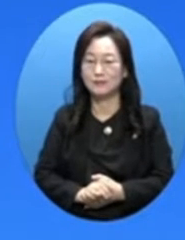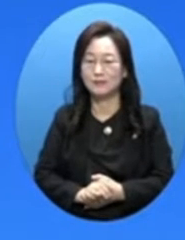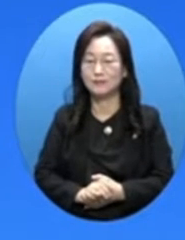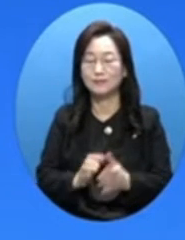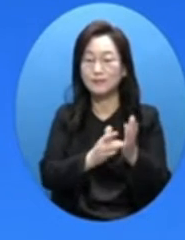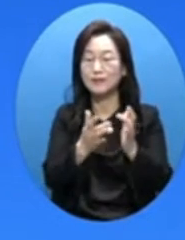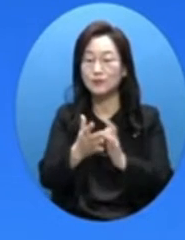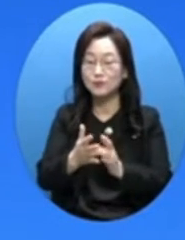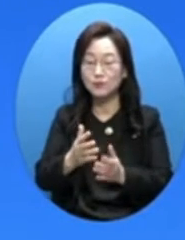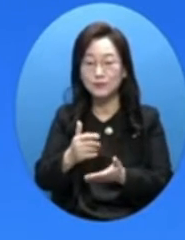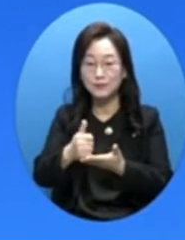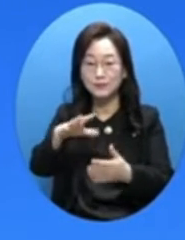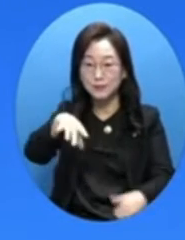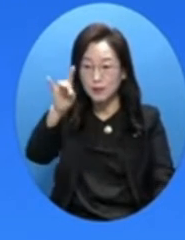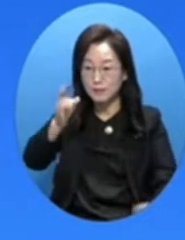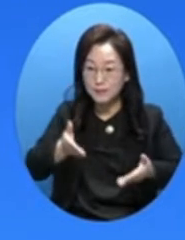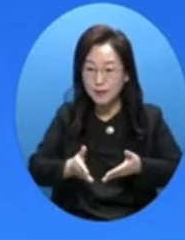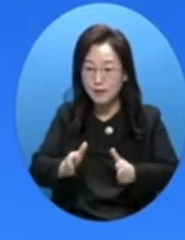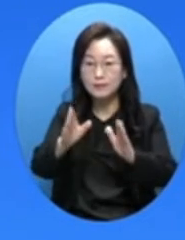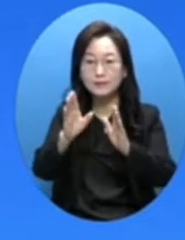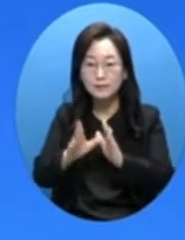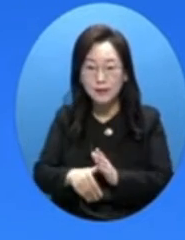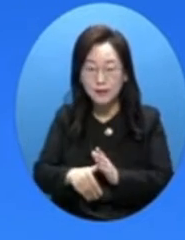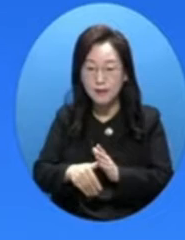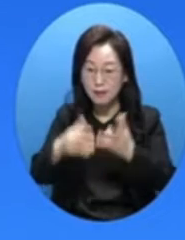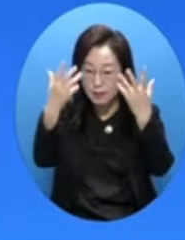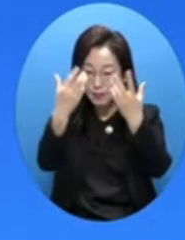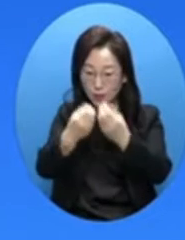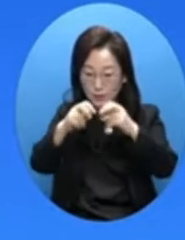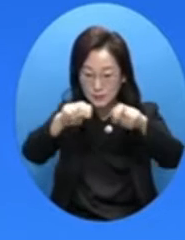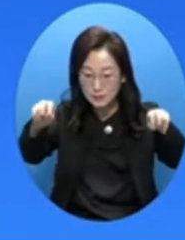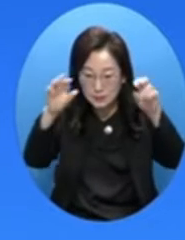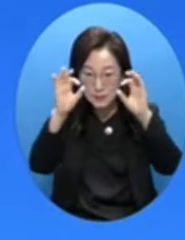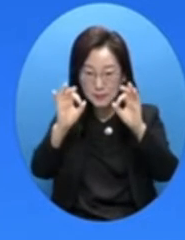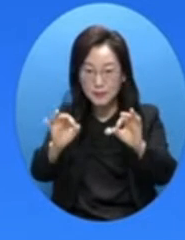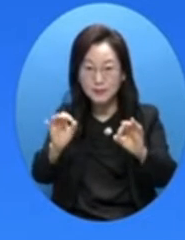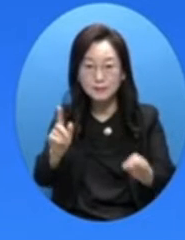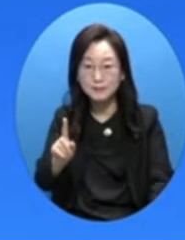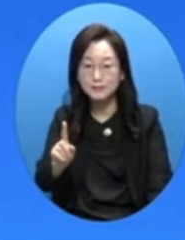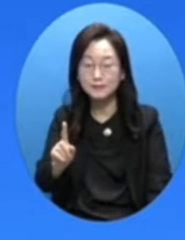예수님 처음 탄생될 때 내용을 보면